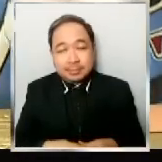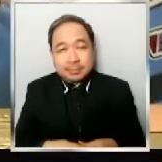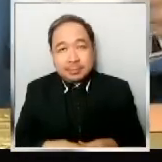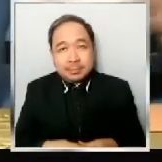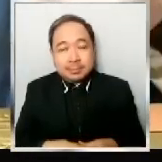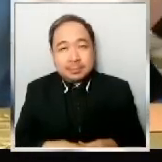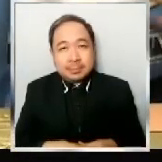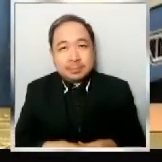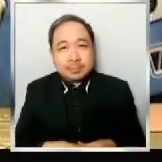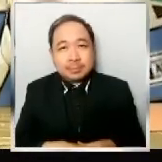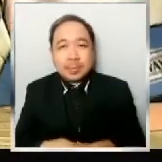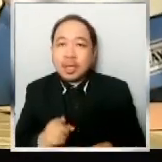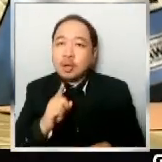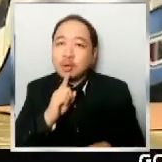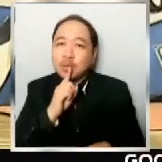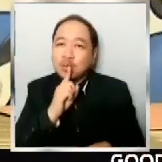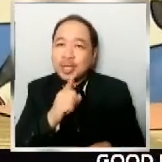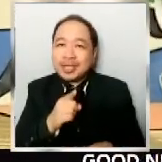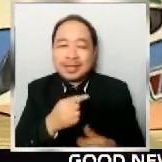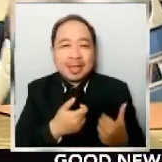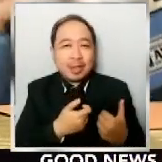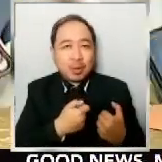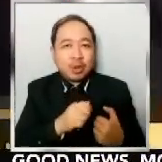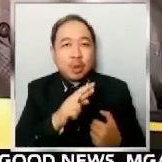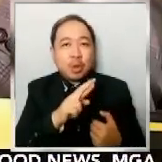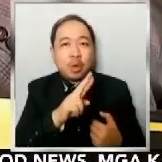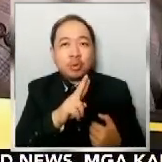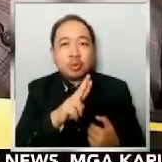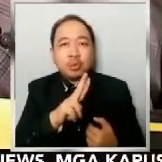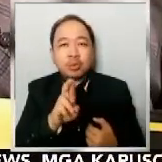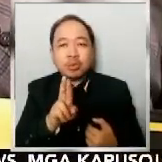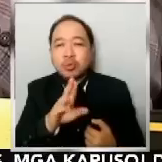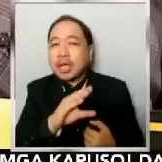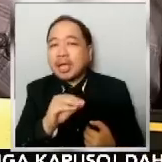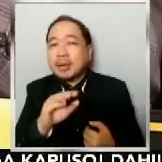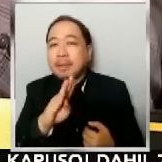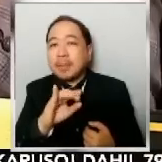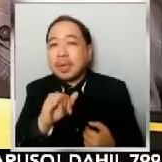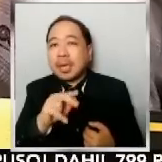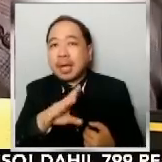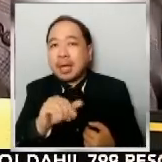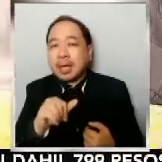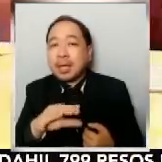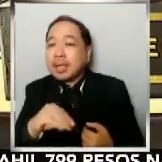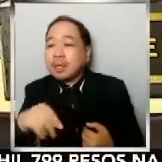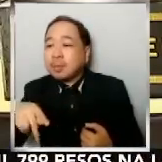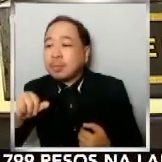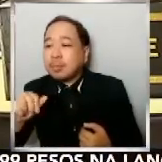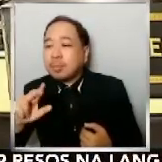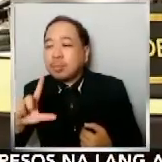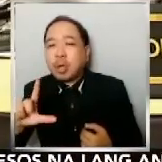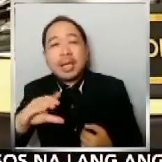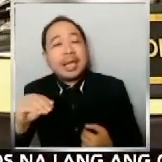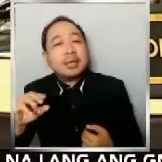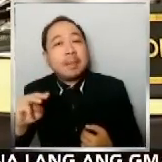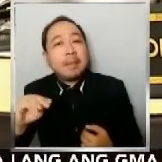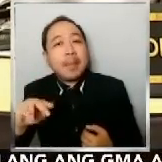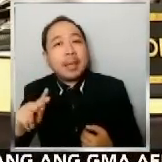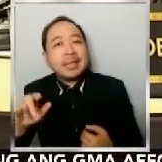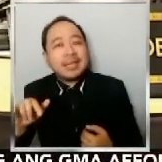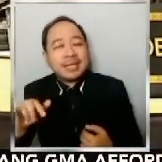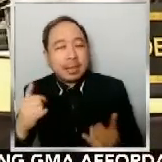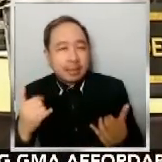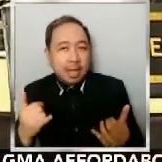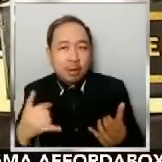Ang real-life pares ni Ruru Madrid at Bianca Umali at ni Paul Salas at Mikey Quintos. Nadagdagan pa